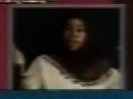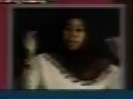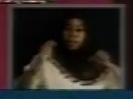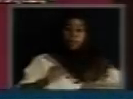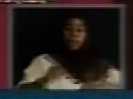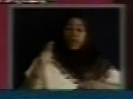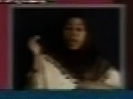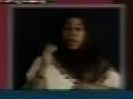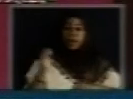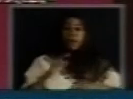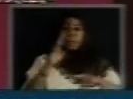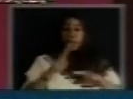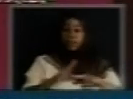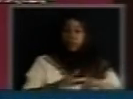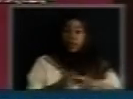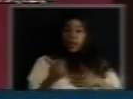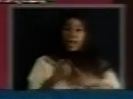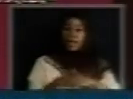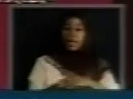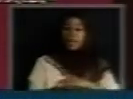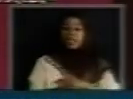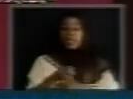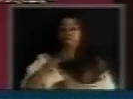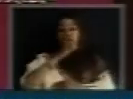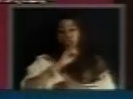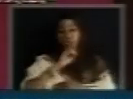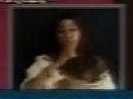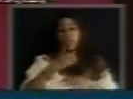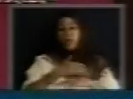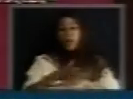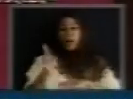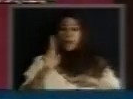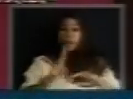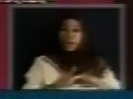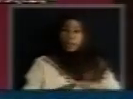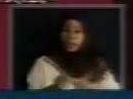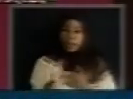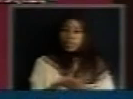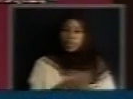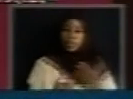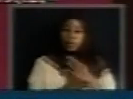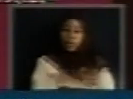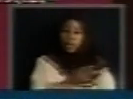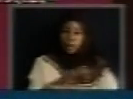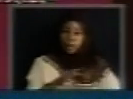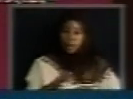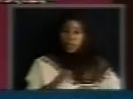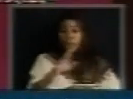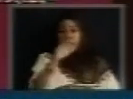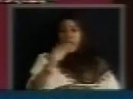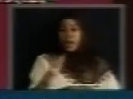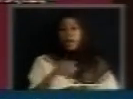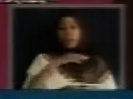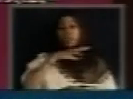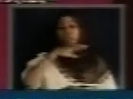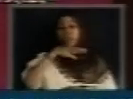bwana pale kibwawani kwangu, nina jambo la kukuonyesha. Wakaenda pale kwenye kibwawa, halafu akamwita yule mbwa wake, akamwambia